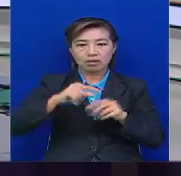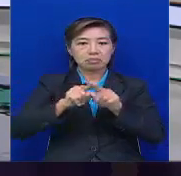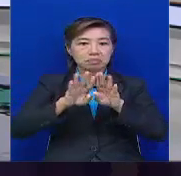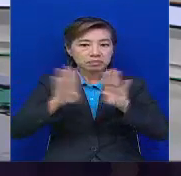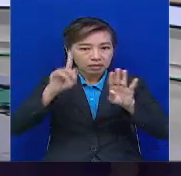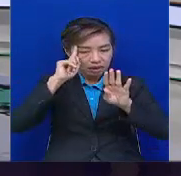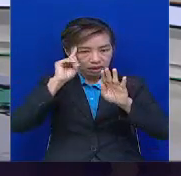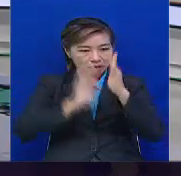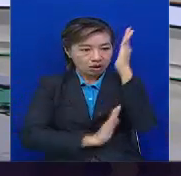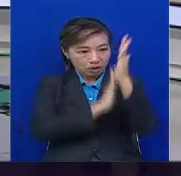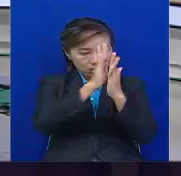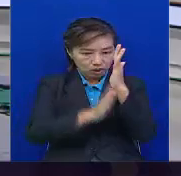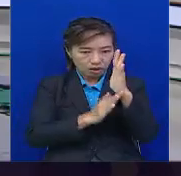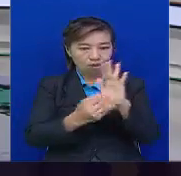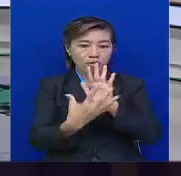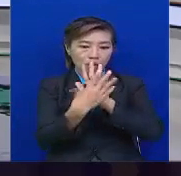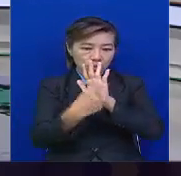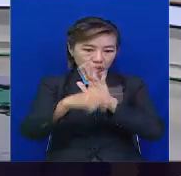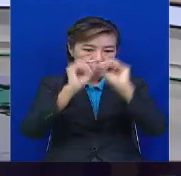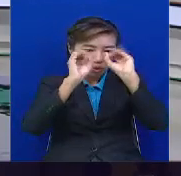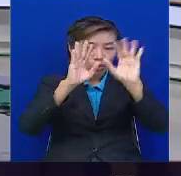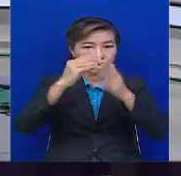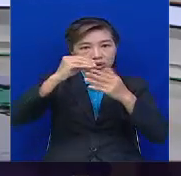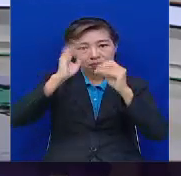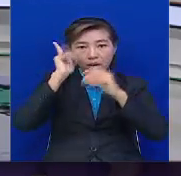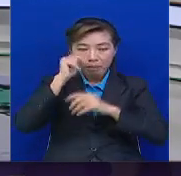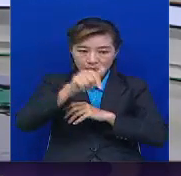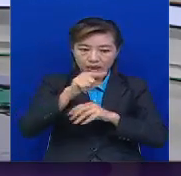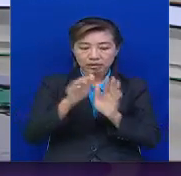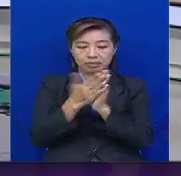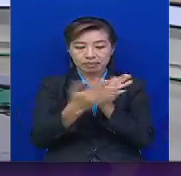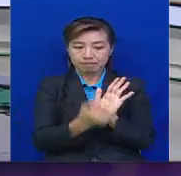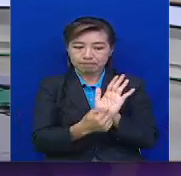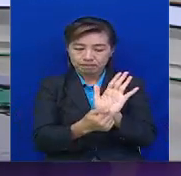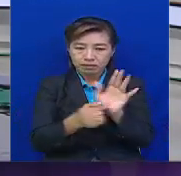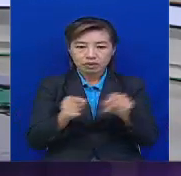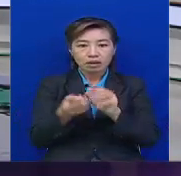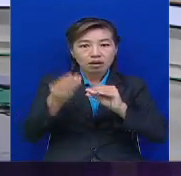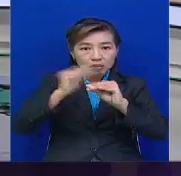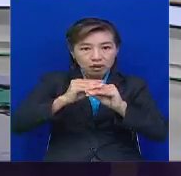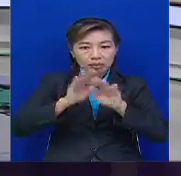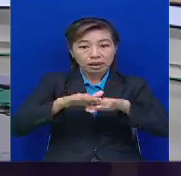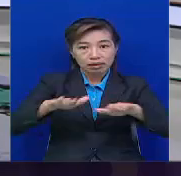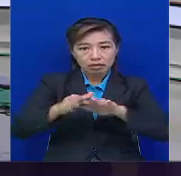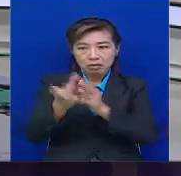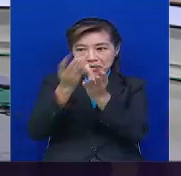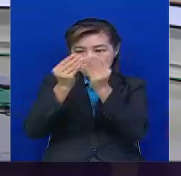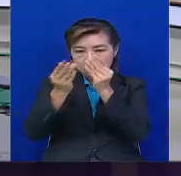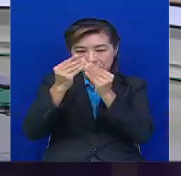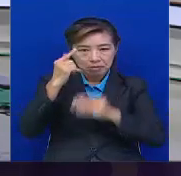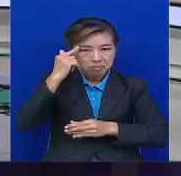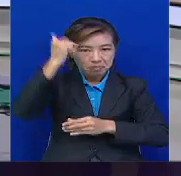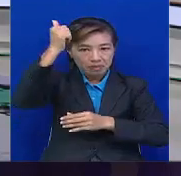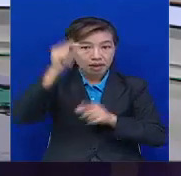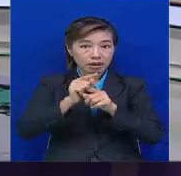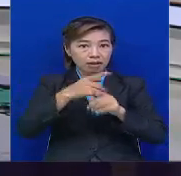าคให้ความรู้แก่ครูผู้ปกครองทั่วประเทศด้วยการนำหนังสือค่ะมาเป็นสื่อกลางเพื่อพัฒนาศักยภาพรอบด้านของเด็กระดับประถมวัย